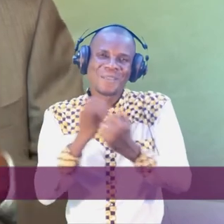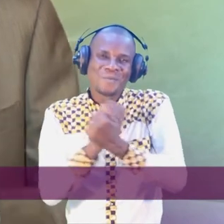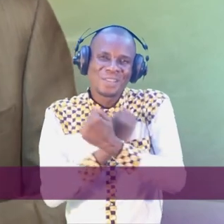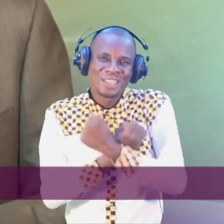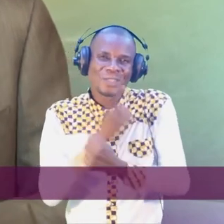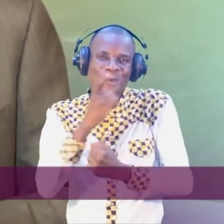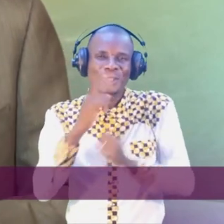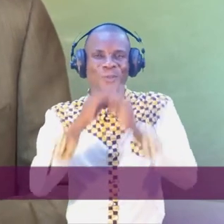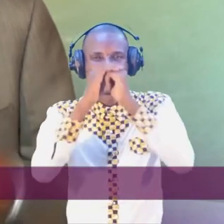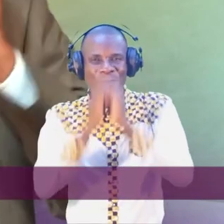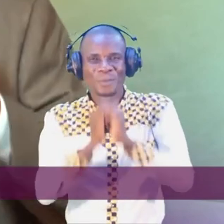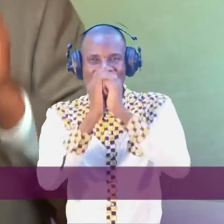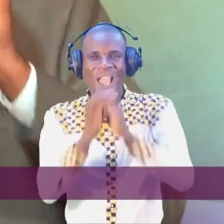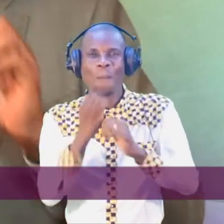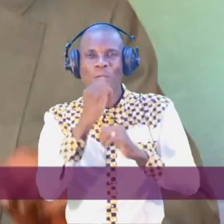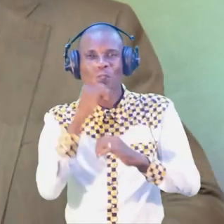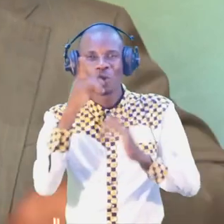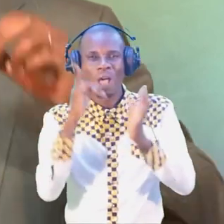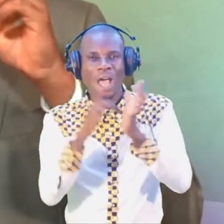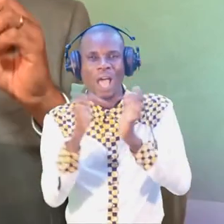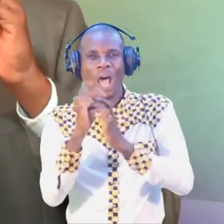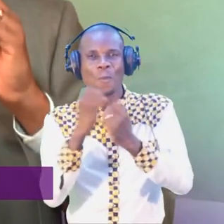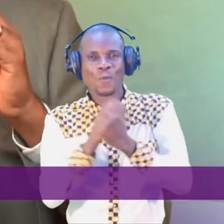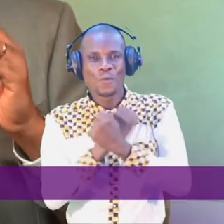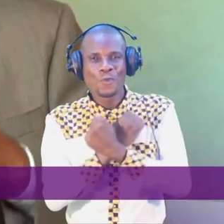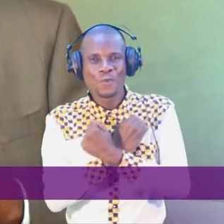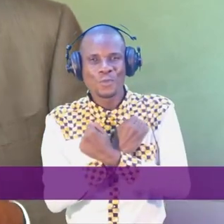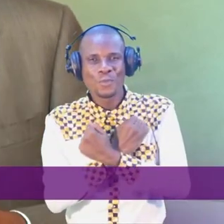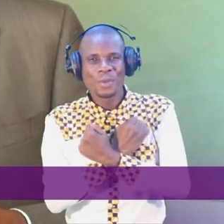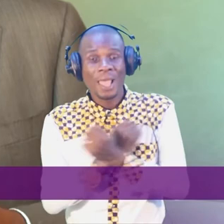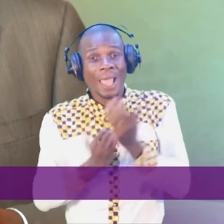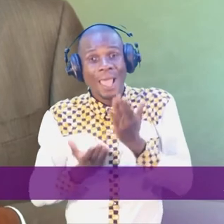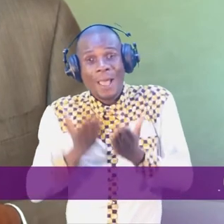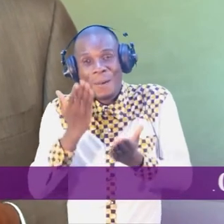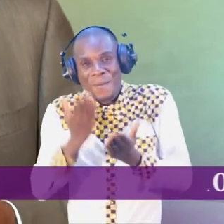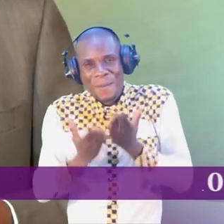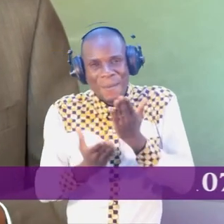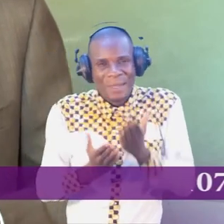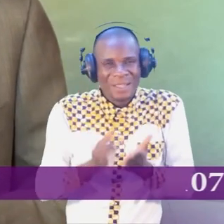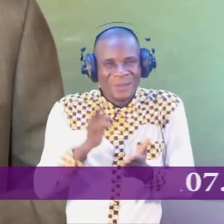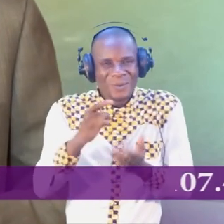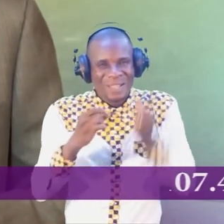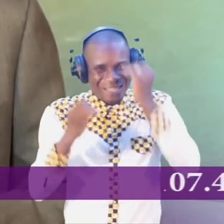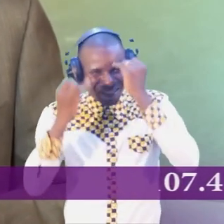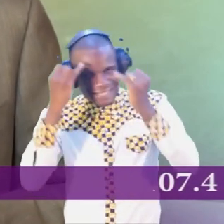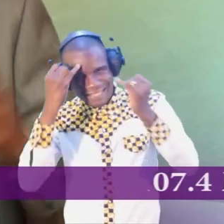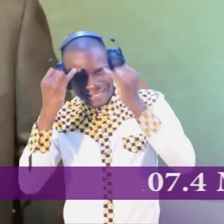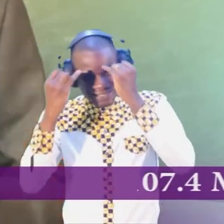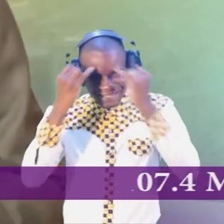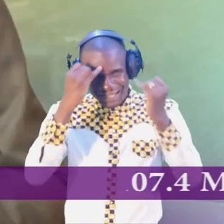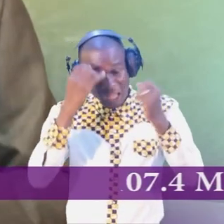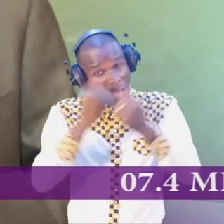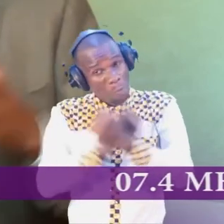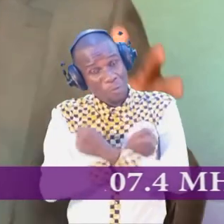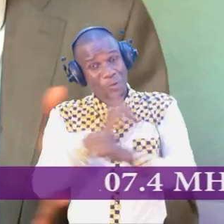kwangu mchana kutwa. Rafiki zangu, Yesu anataka uweze kumtii sababu nampenda.